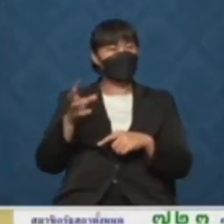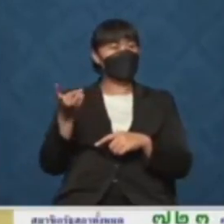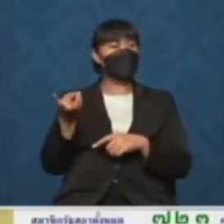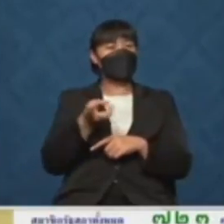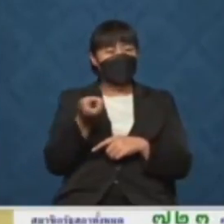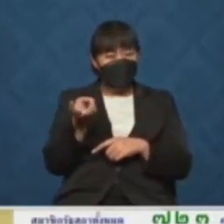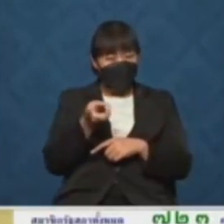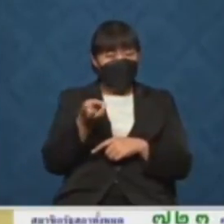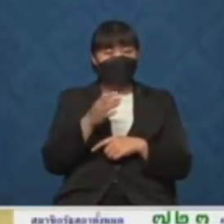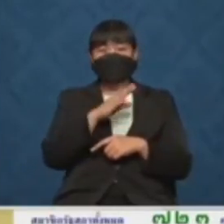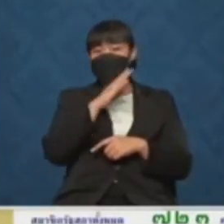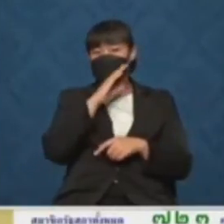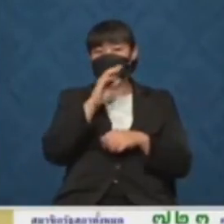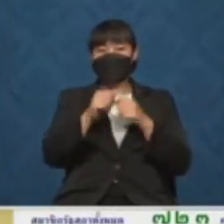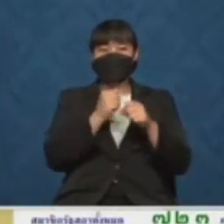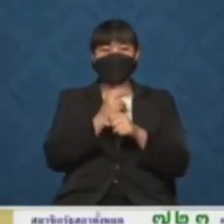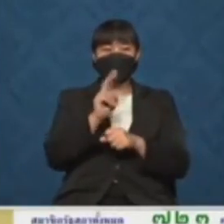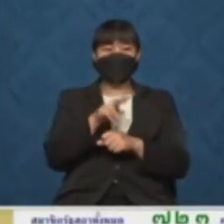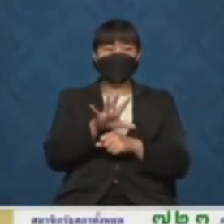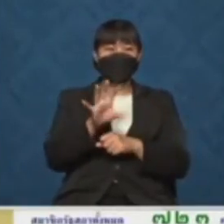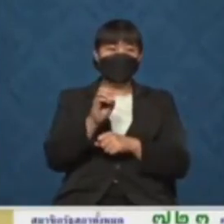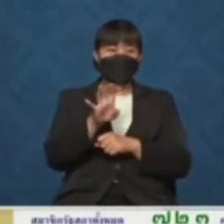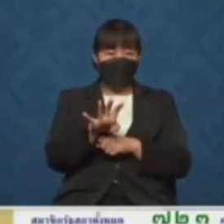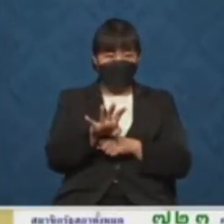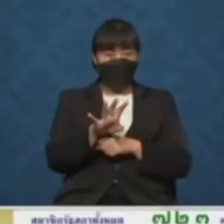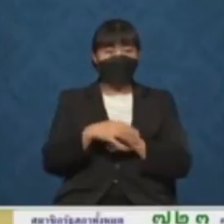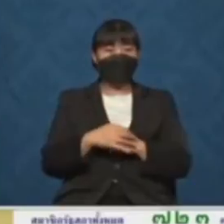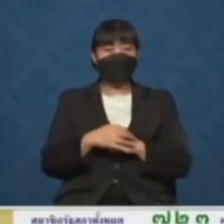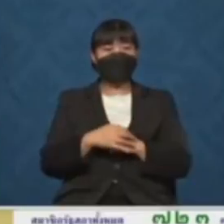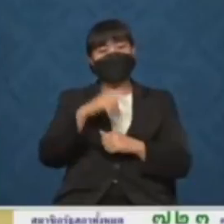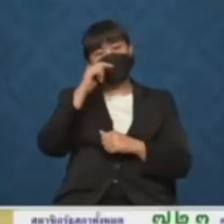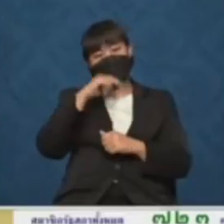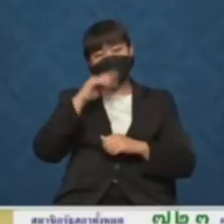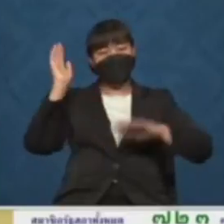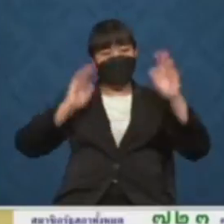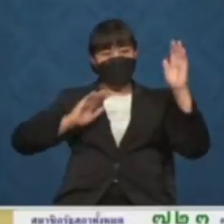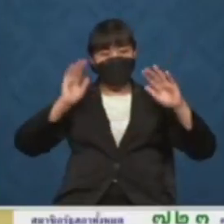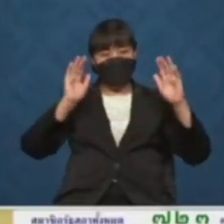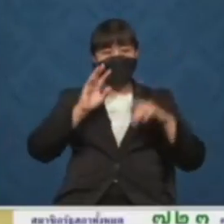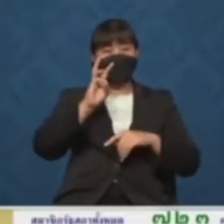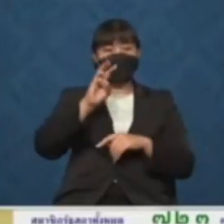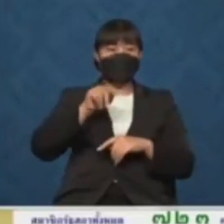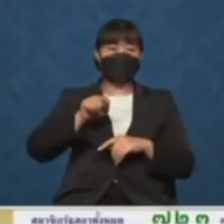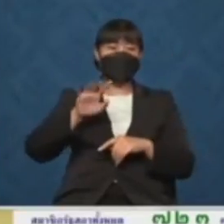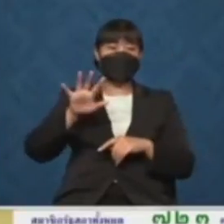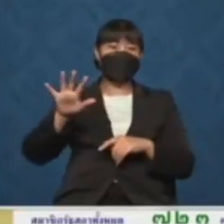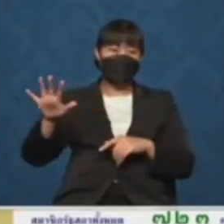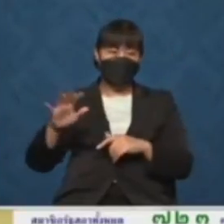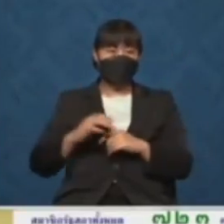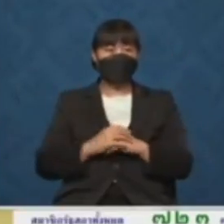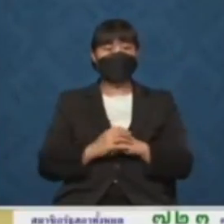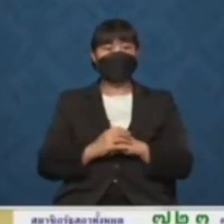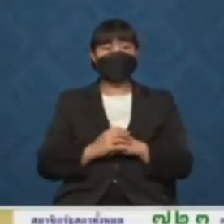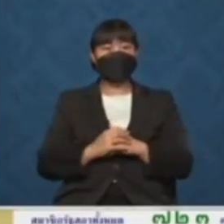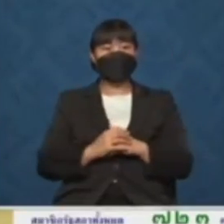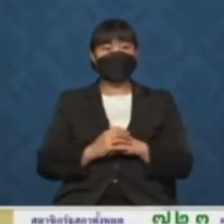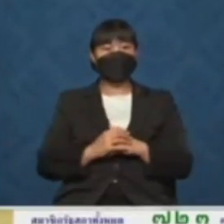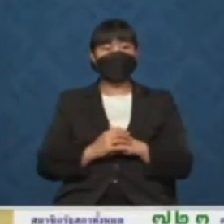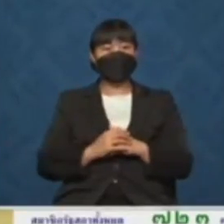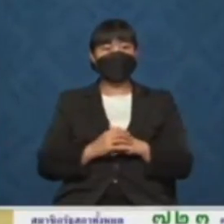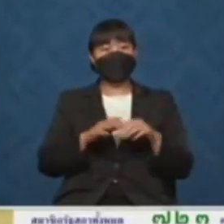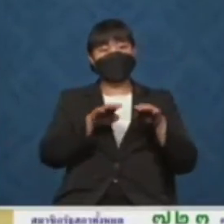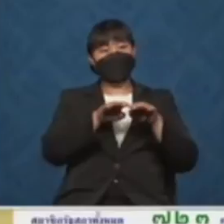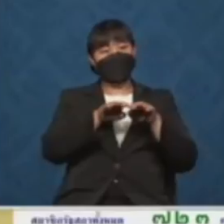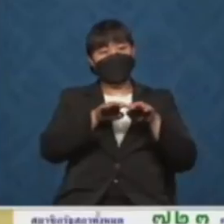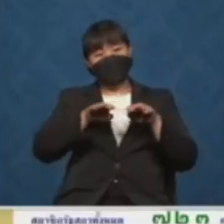ไยีประชาทิvyตati diplOctแล้วก็อยู่ในเล้นน